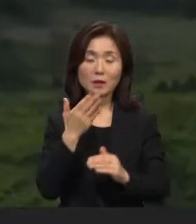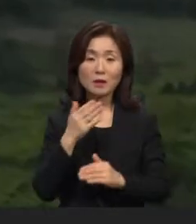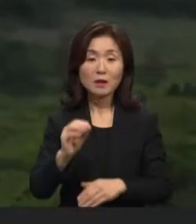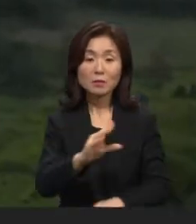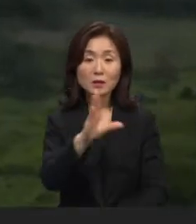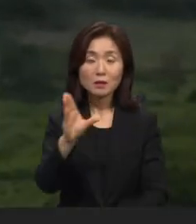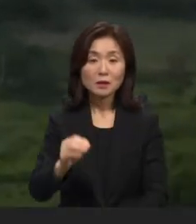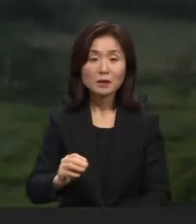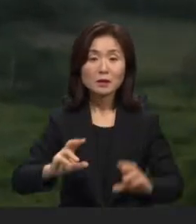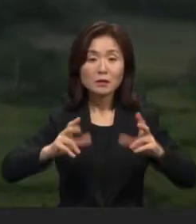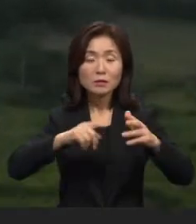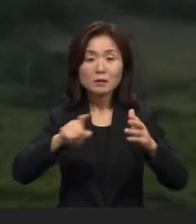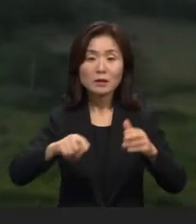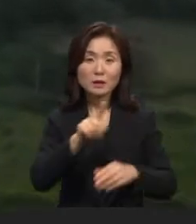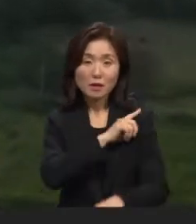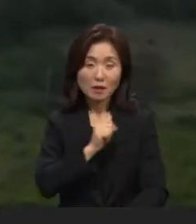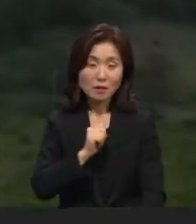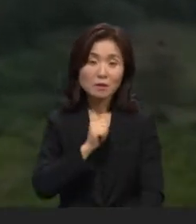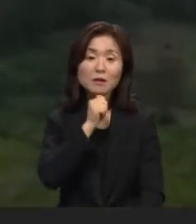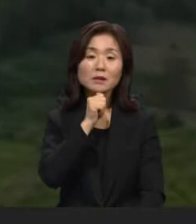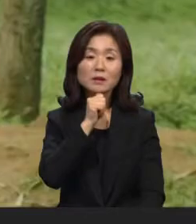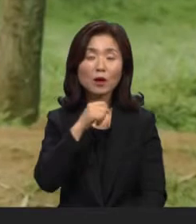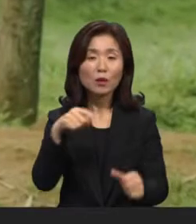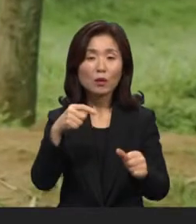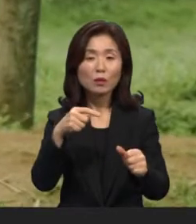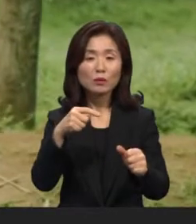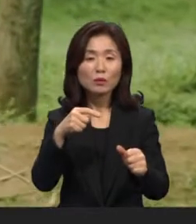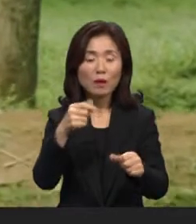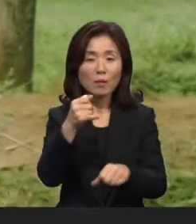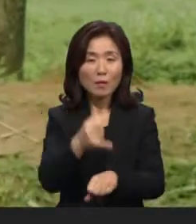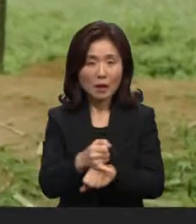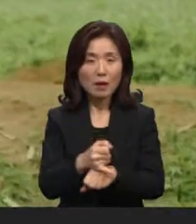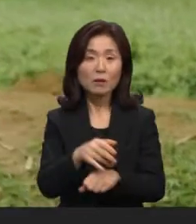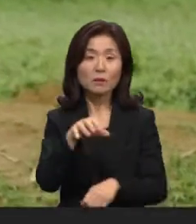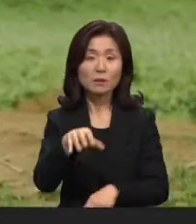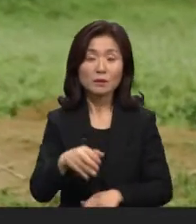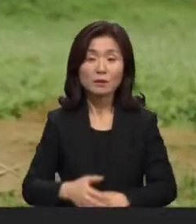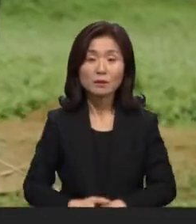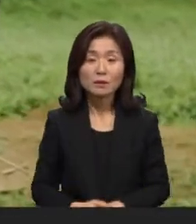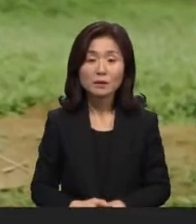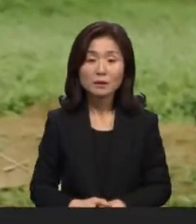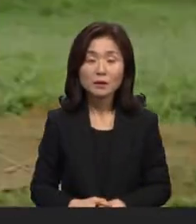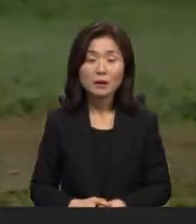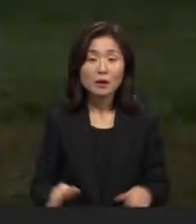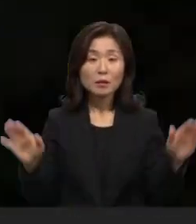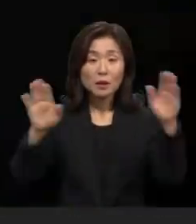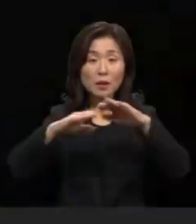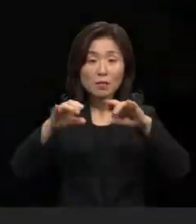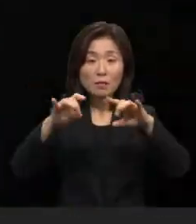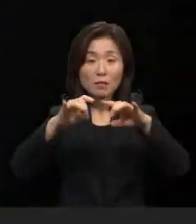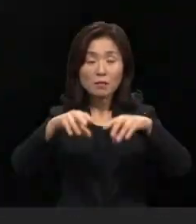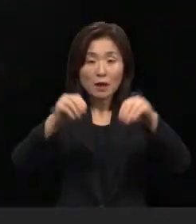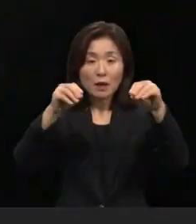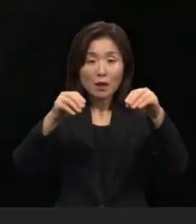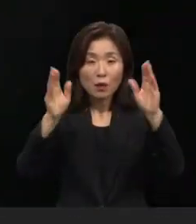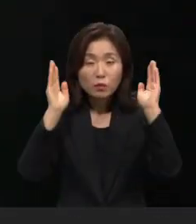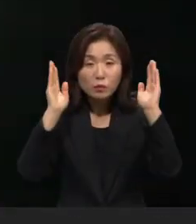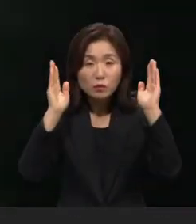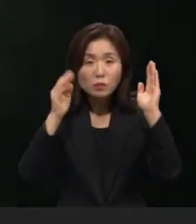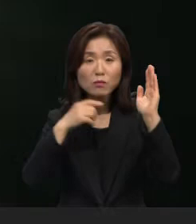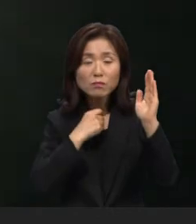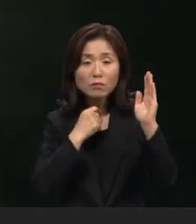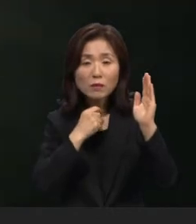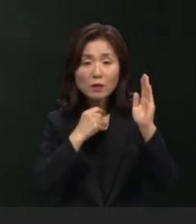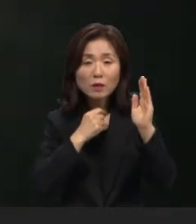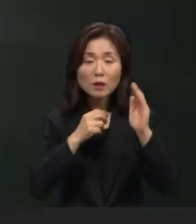아프리카는 지구상에서 가장 가난하고 교육 수준이 낮다고 알려져 있죠. 밤이면 정전이 돼 공부를 하기 위해 빛이